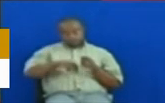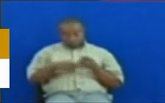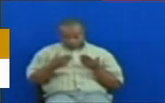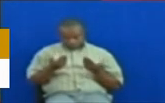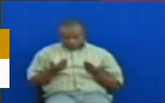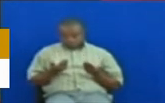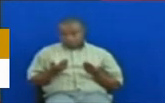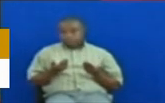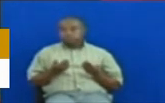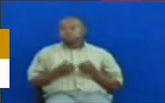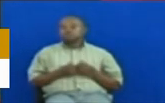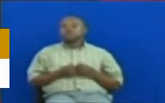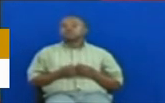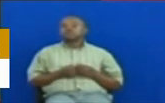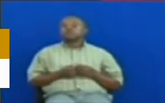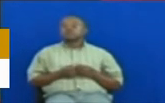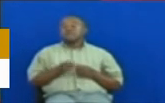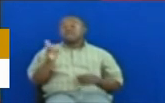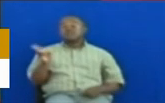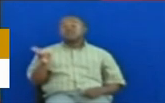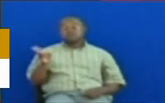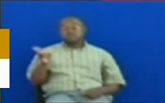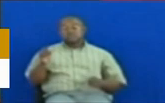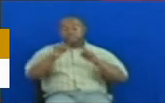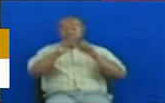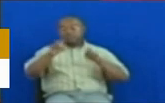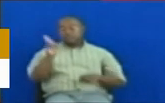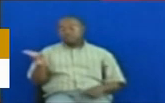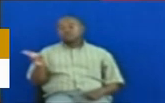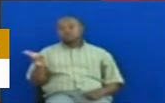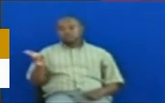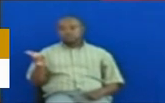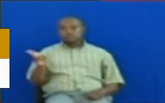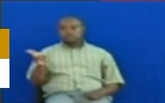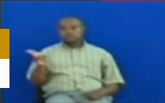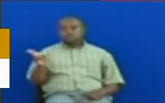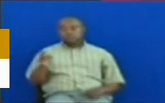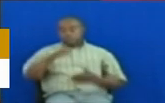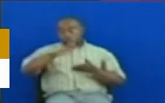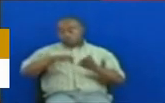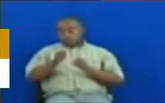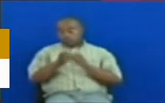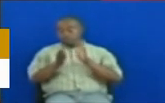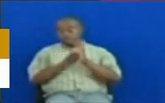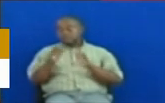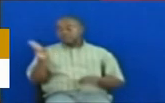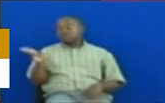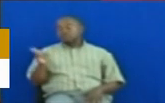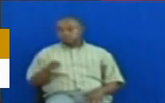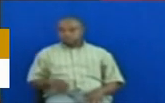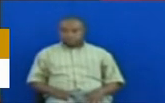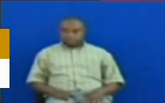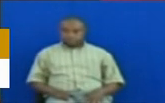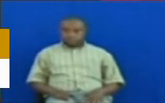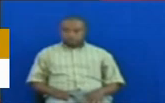ya kile cha heche. Abe? Ni heche. Heche ukurasa wa 19. Sawa, mweleweka. Nasema